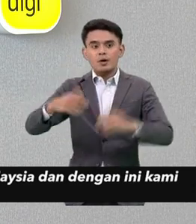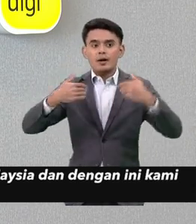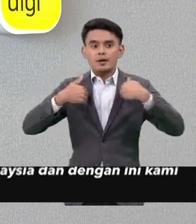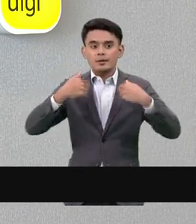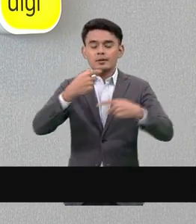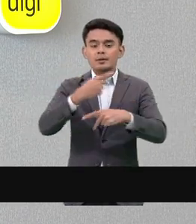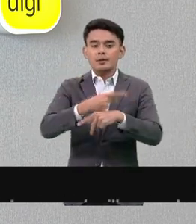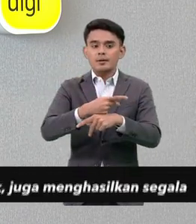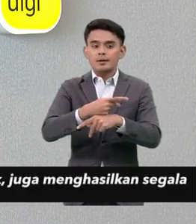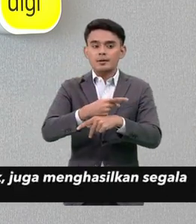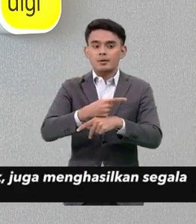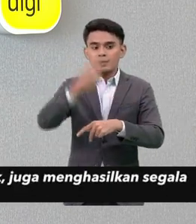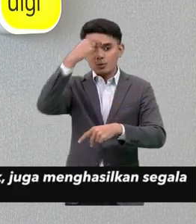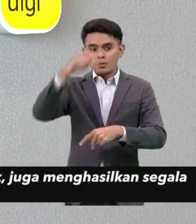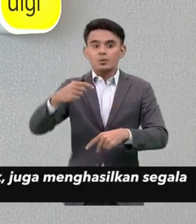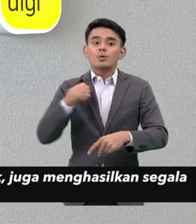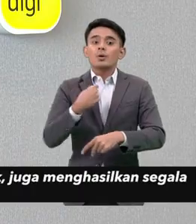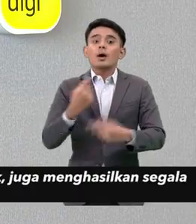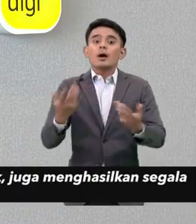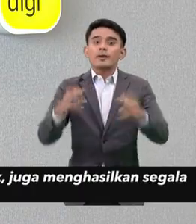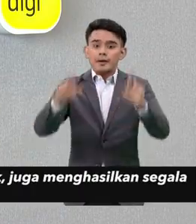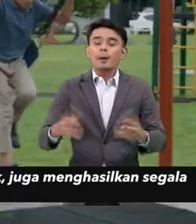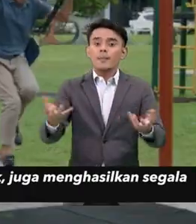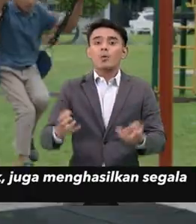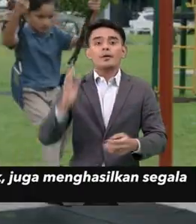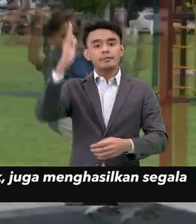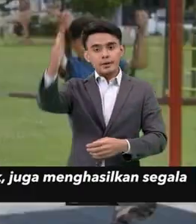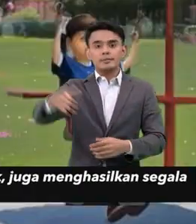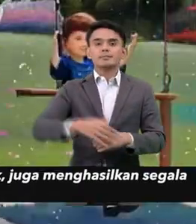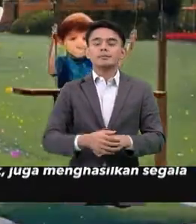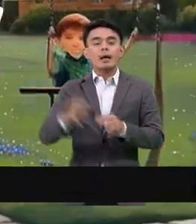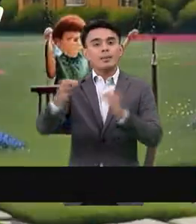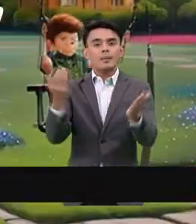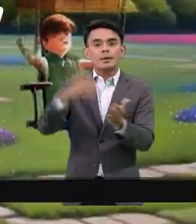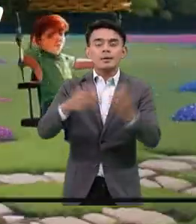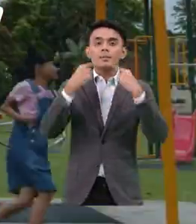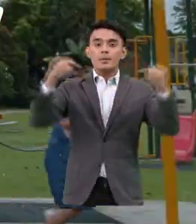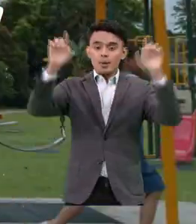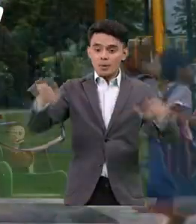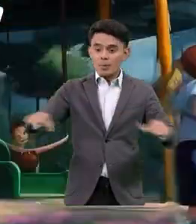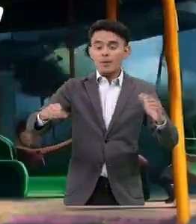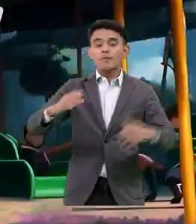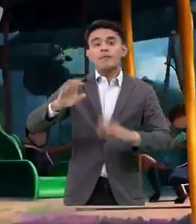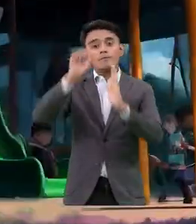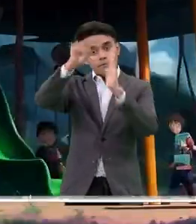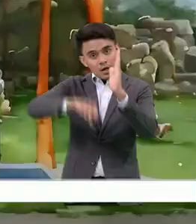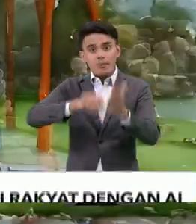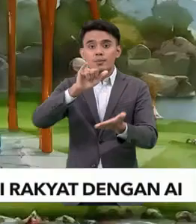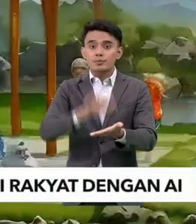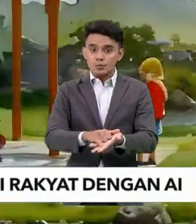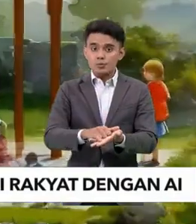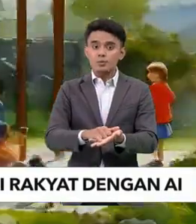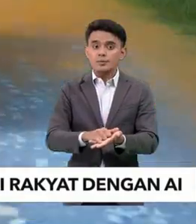what our people are inspiring to be. Jelas Idham, kejayaan menghasilkan filem pertama seumpamanya itu adalah